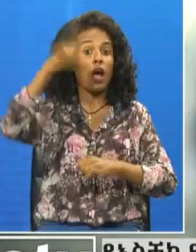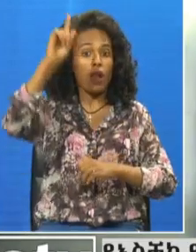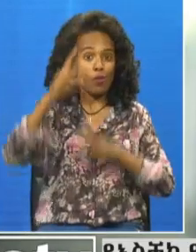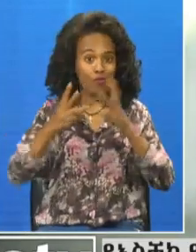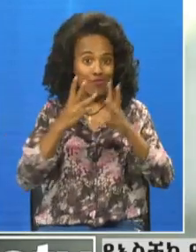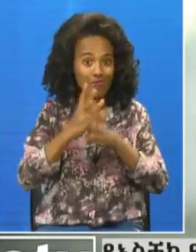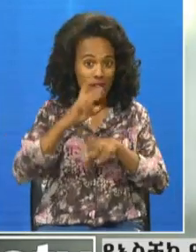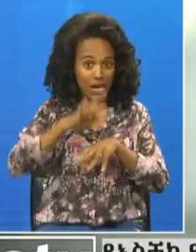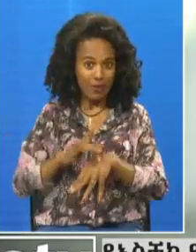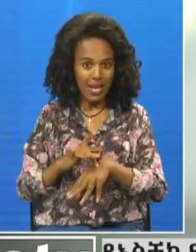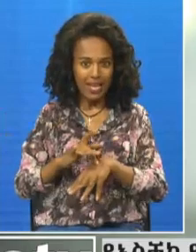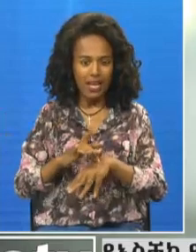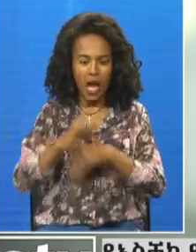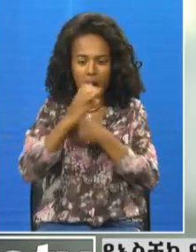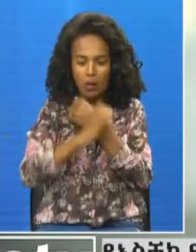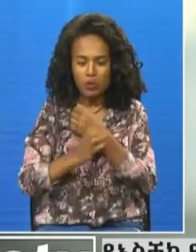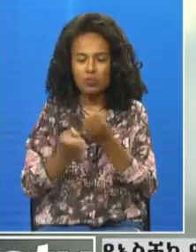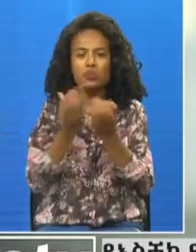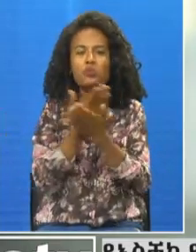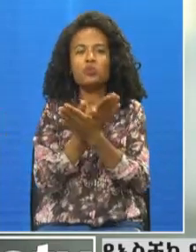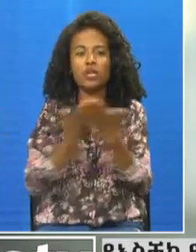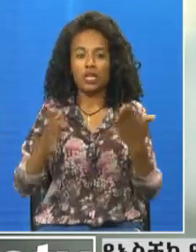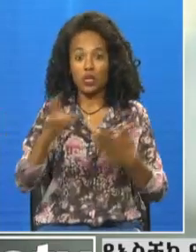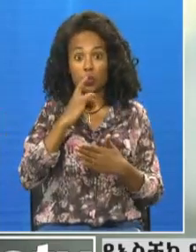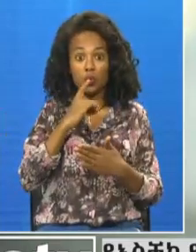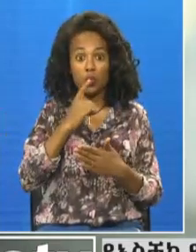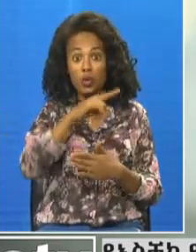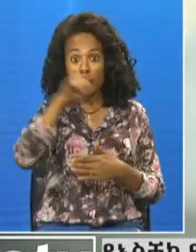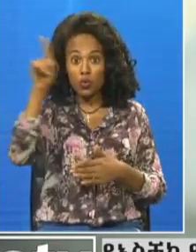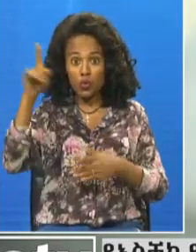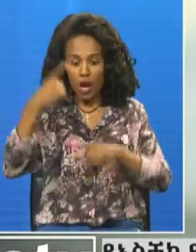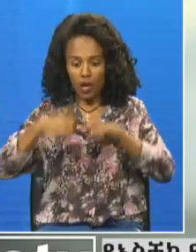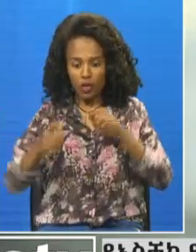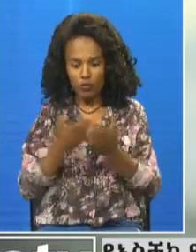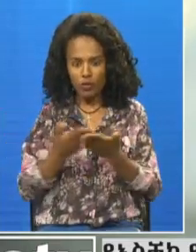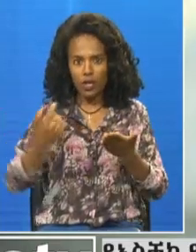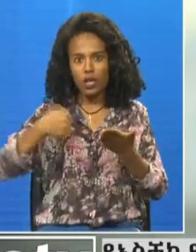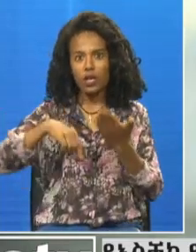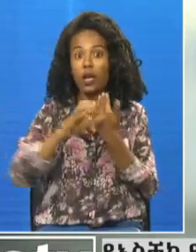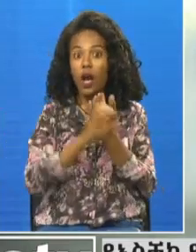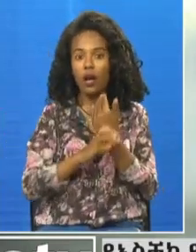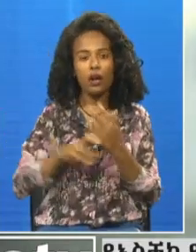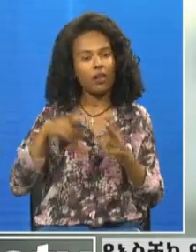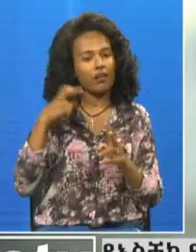ነው እየታዘብክ ያለኸው? በተለይ አስቸኳይ ጊዜ አዋጁን ተግባራዊ ከማድረግና ርቀትን ከመጠበቅ አንጻር።